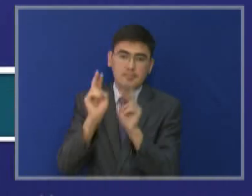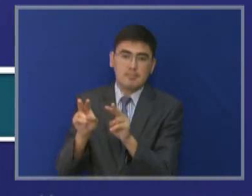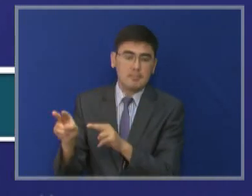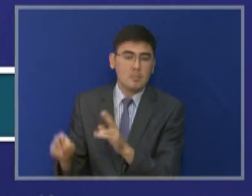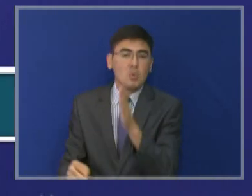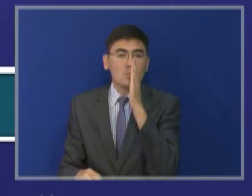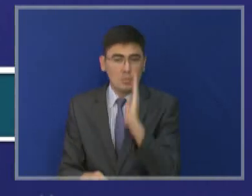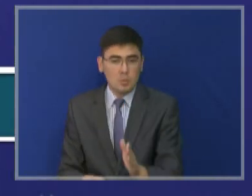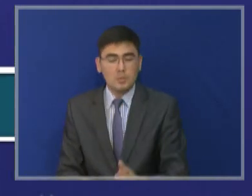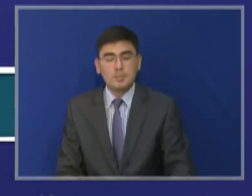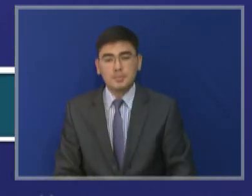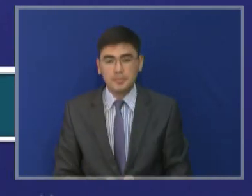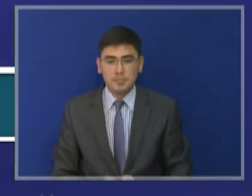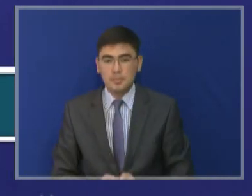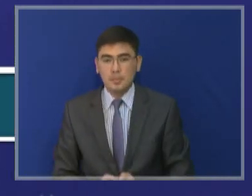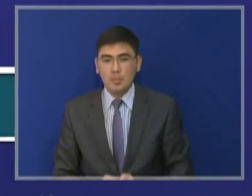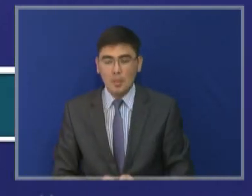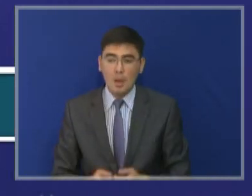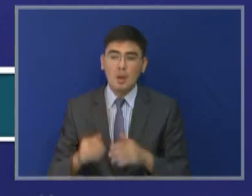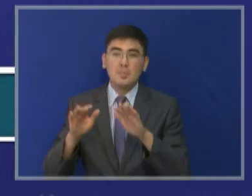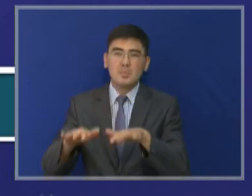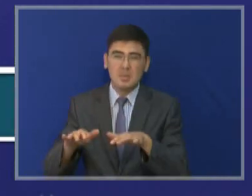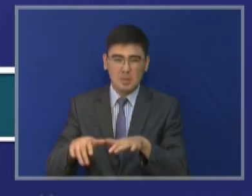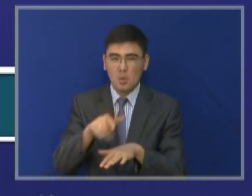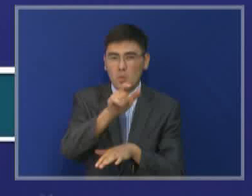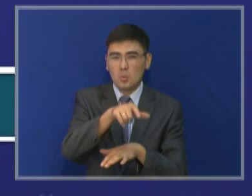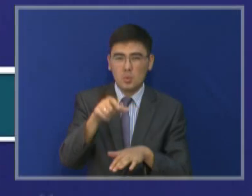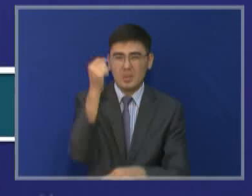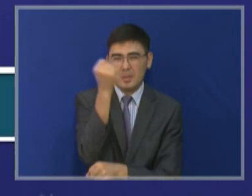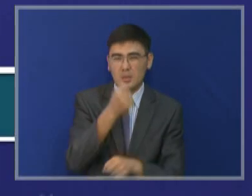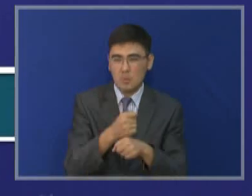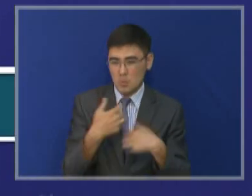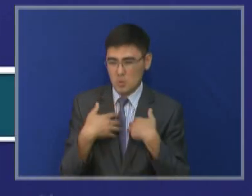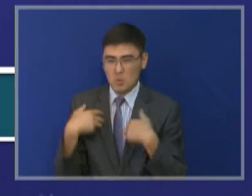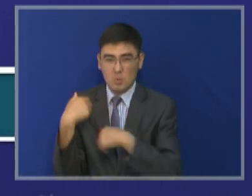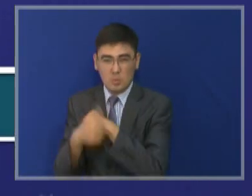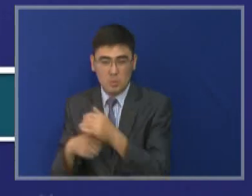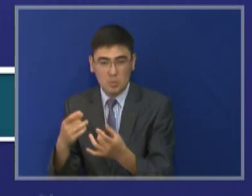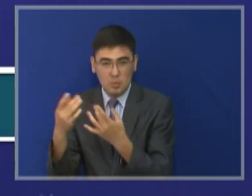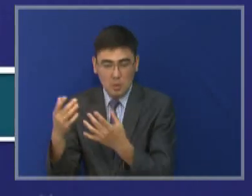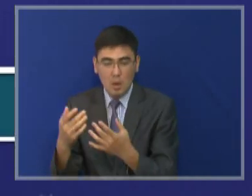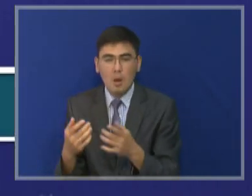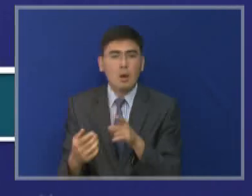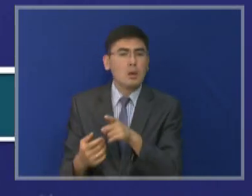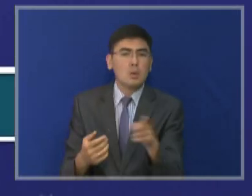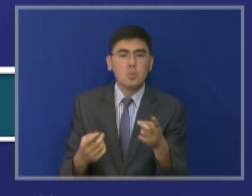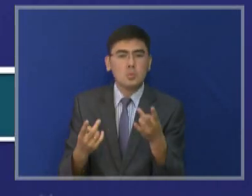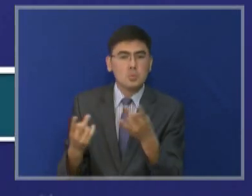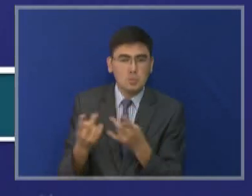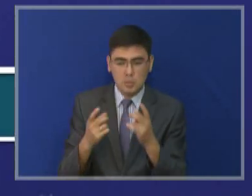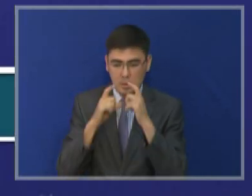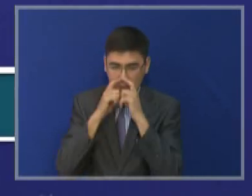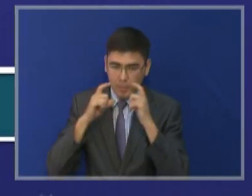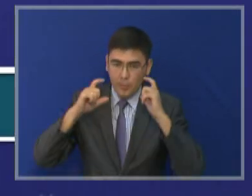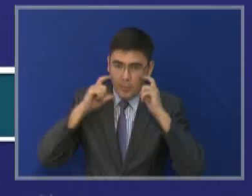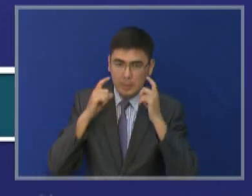Ол жерлерде мал соғуға қатысатын арнайы жұмыскерлер, қасапшылар қажетті бетперде,